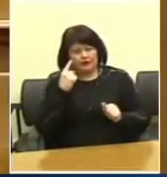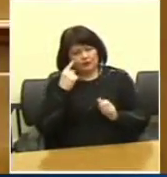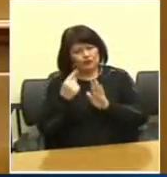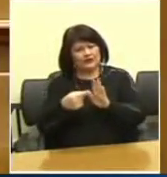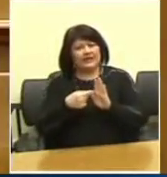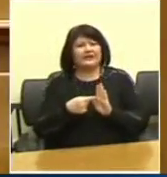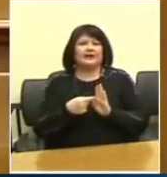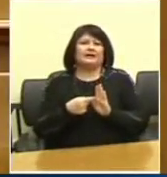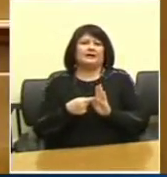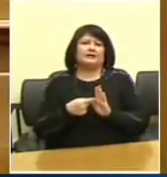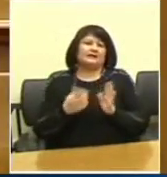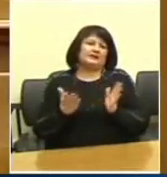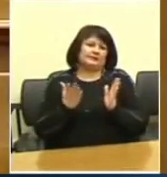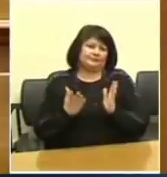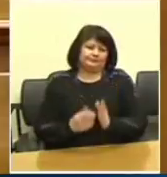ψήφου.